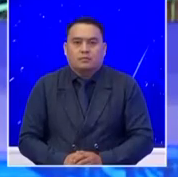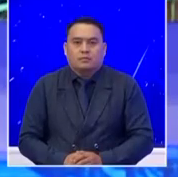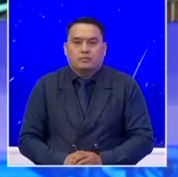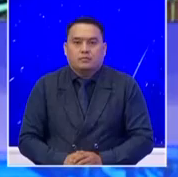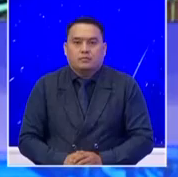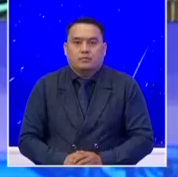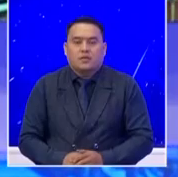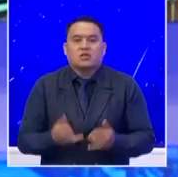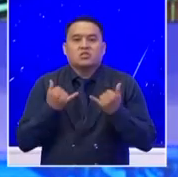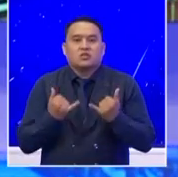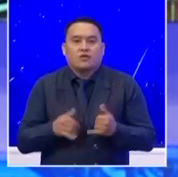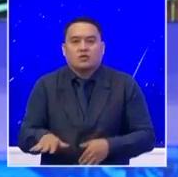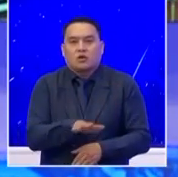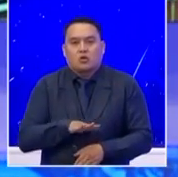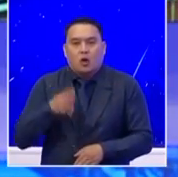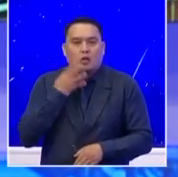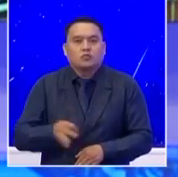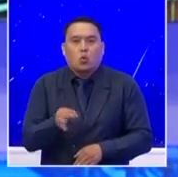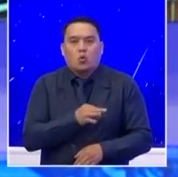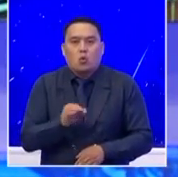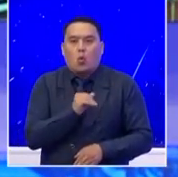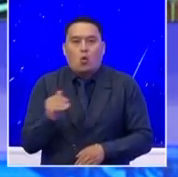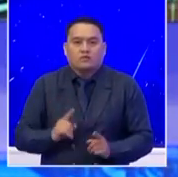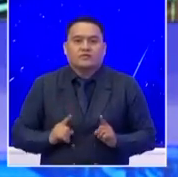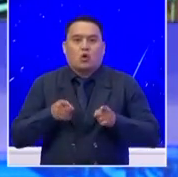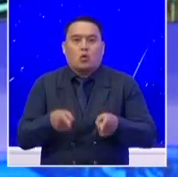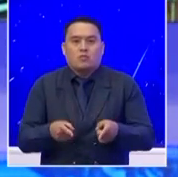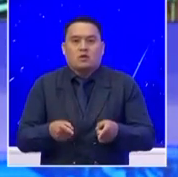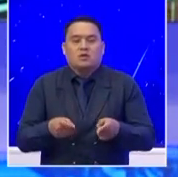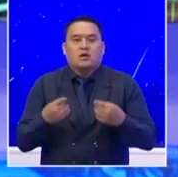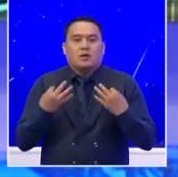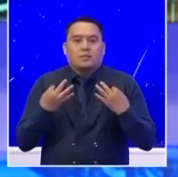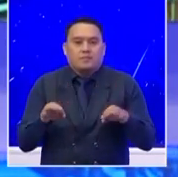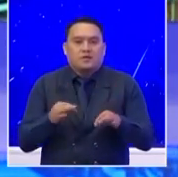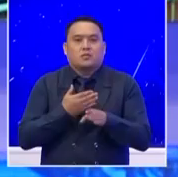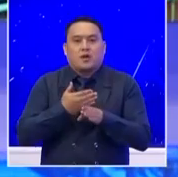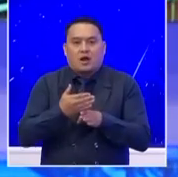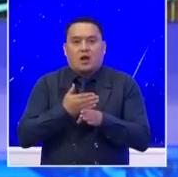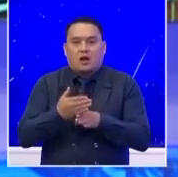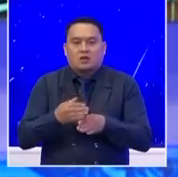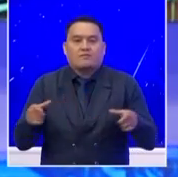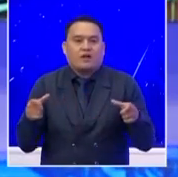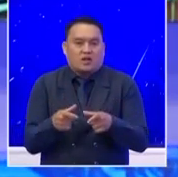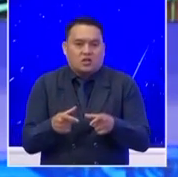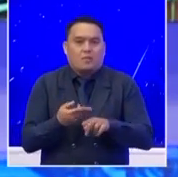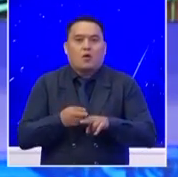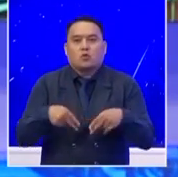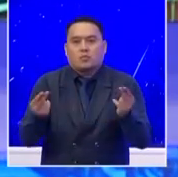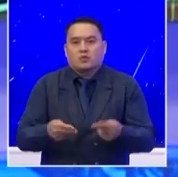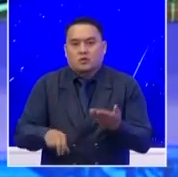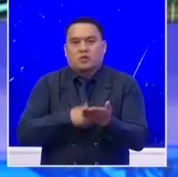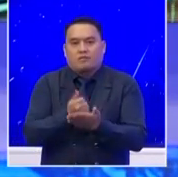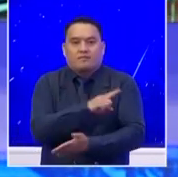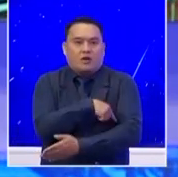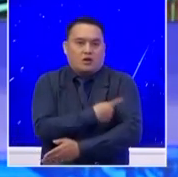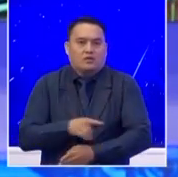С сегодняшнего дня на территории Алматинской области официально вступили послабления в режим карантина. Соответствующее постановление подписал главный